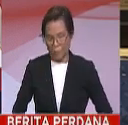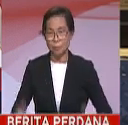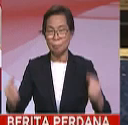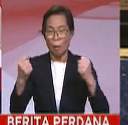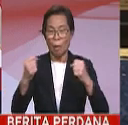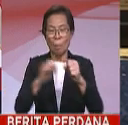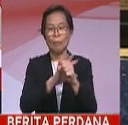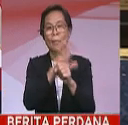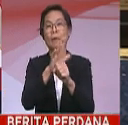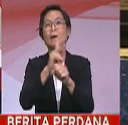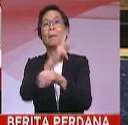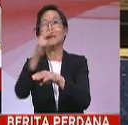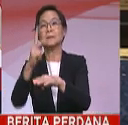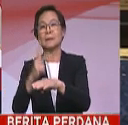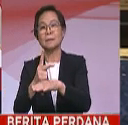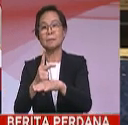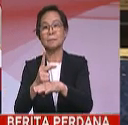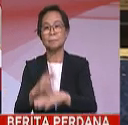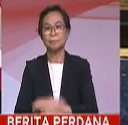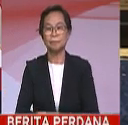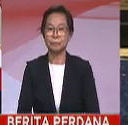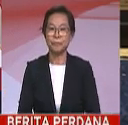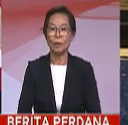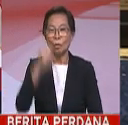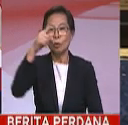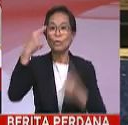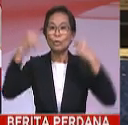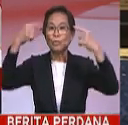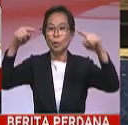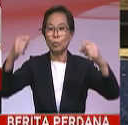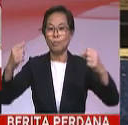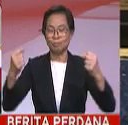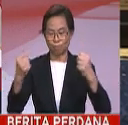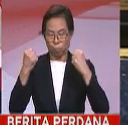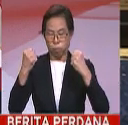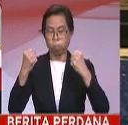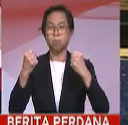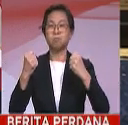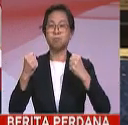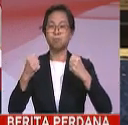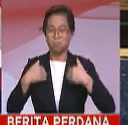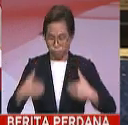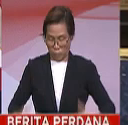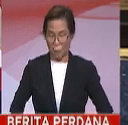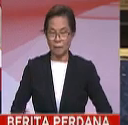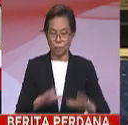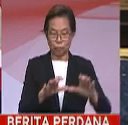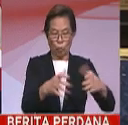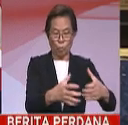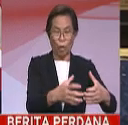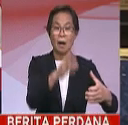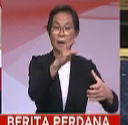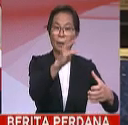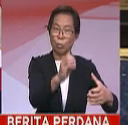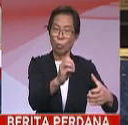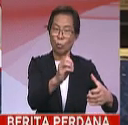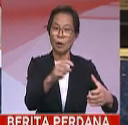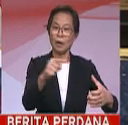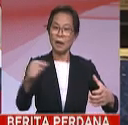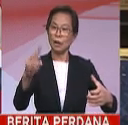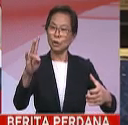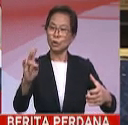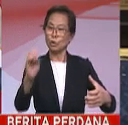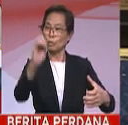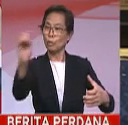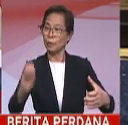COVID-19 kebangsaan. Dan bagi mencapai imuniti kelompok sebanyak 60